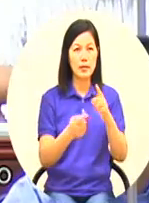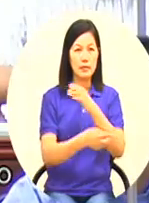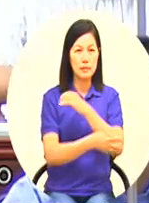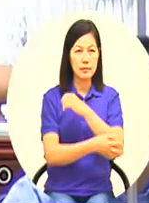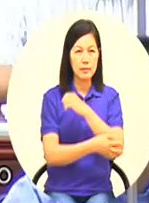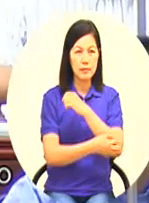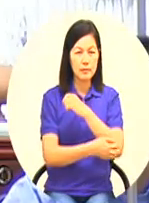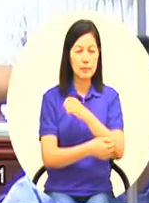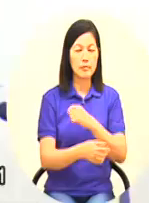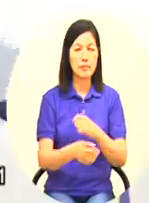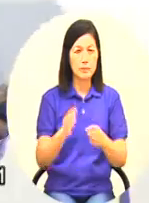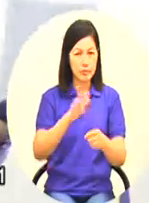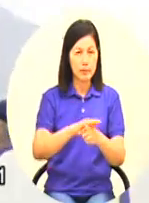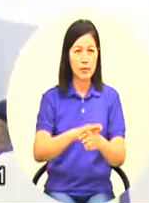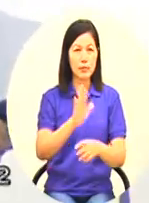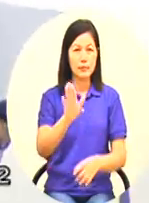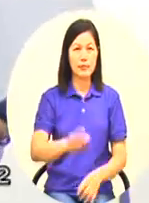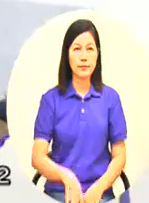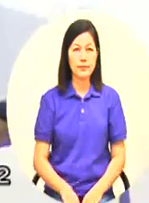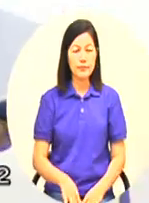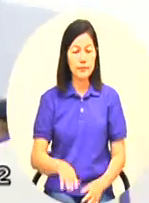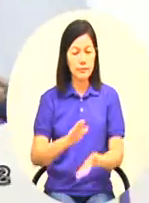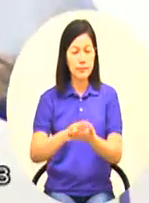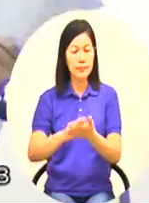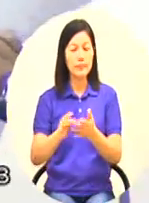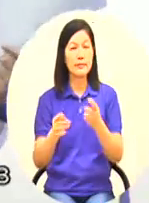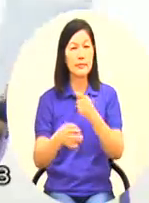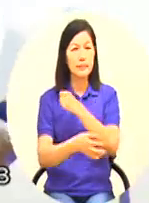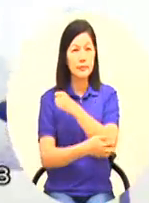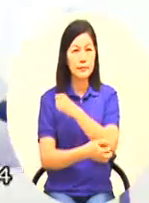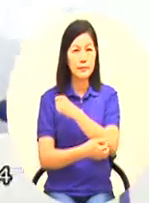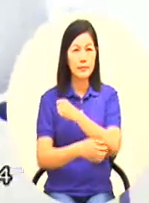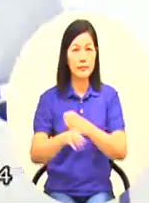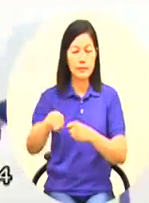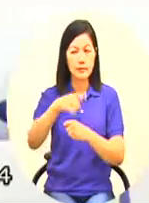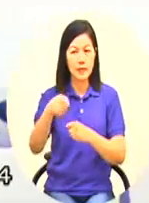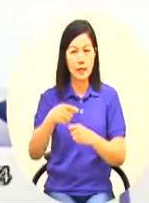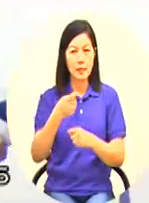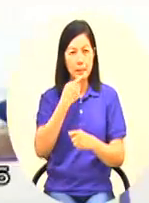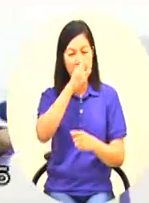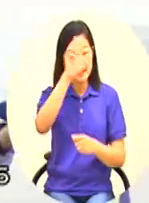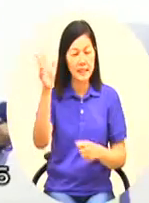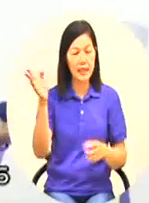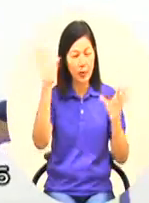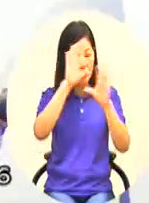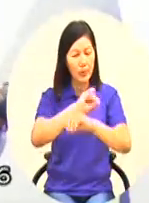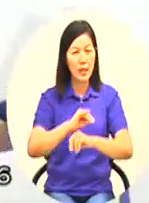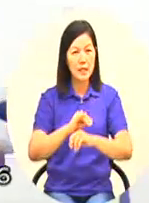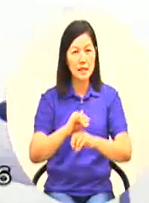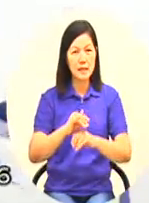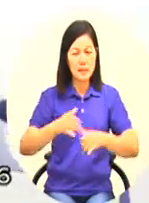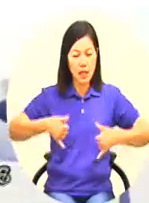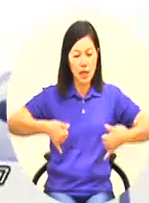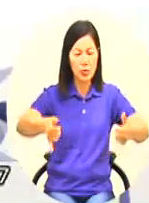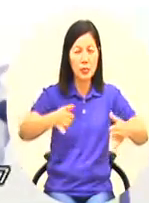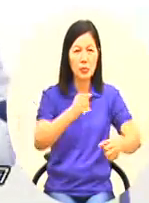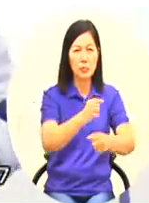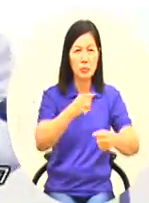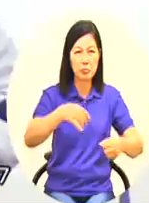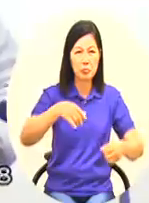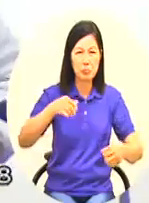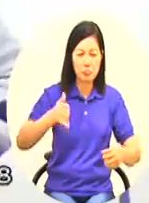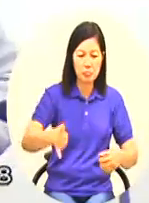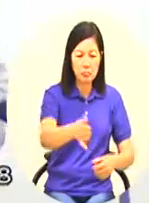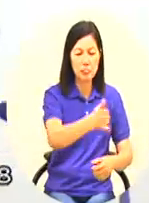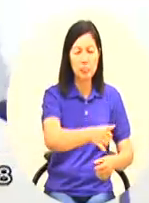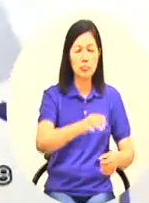长，那另外一点就是清洁人员他们都是在不分白天晚上，他是在大街小巷在工作哈。啊，他们有穿的